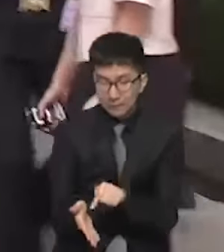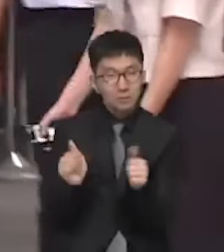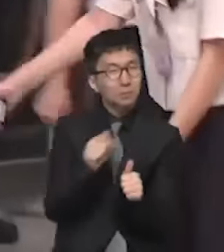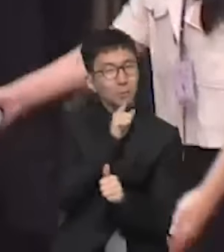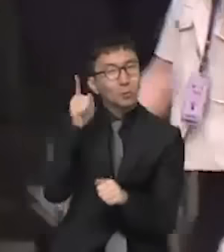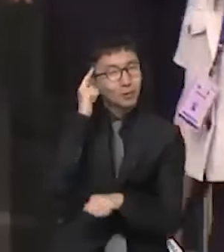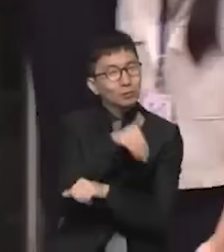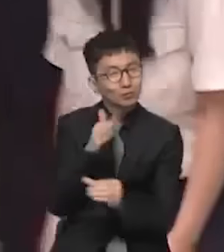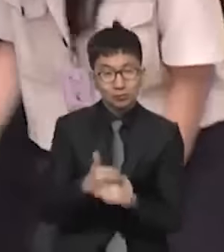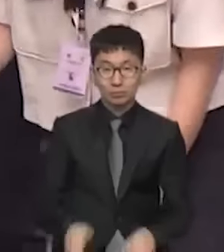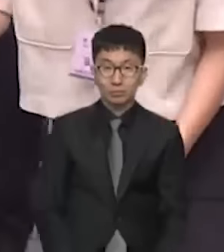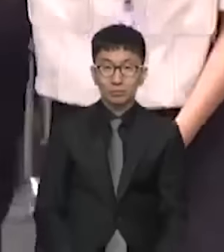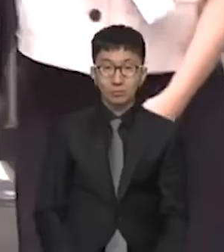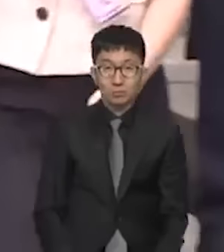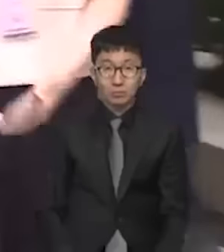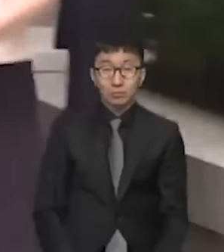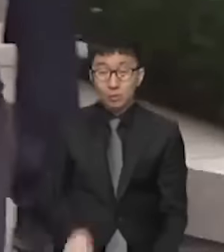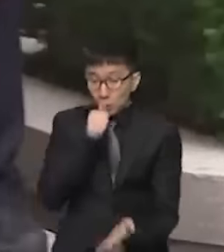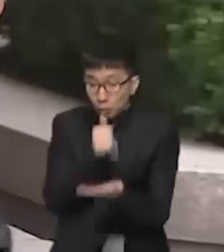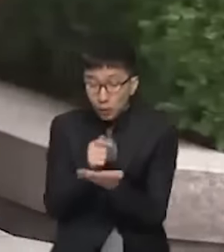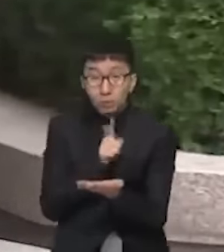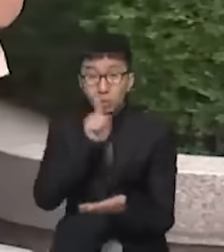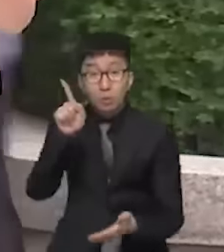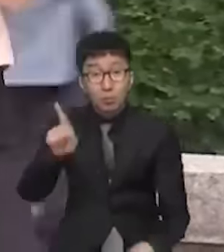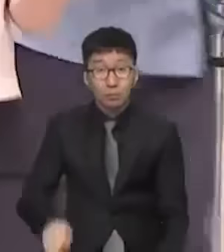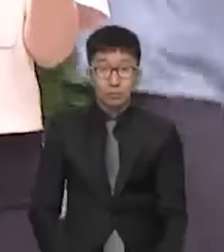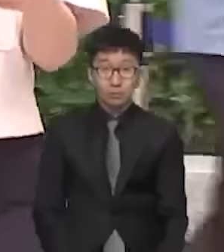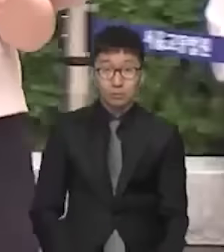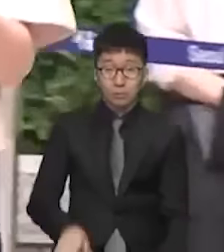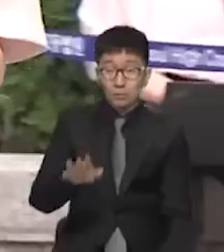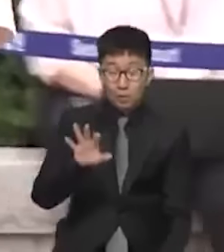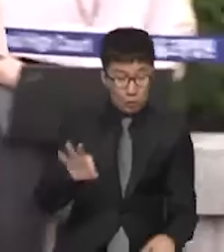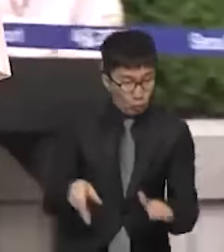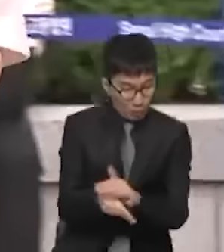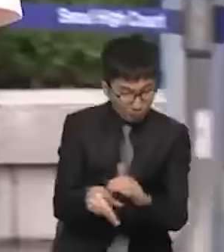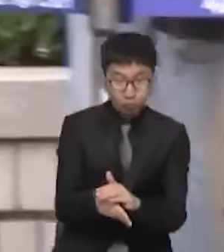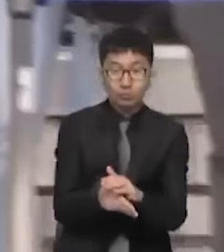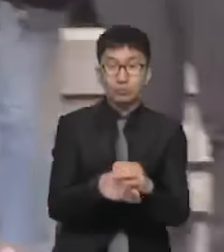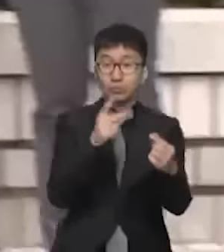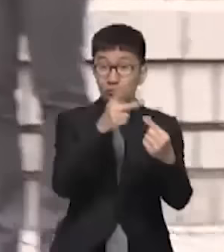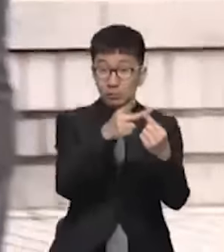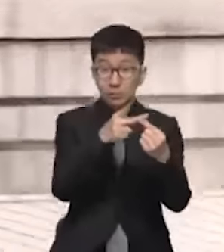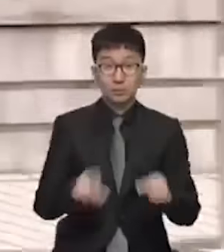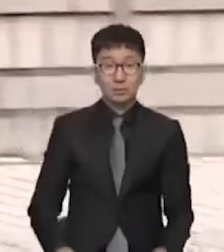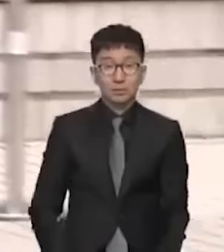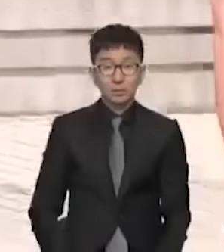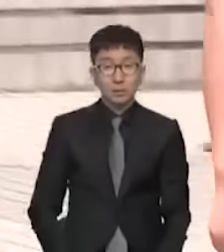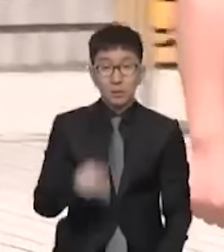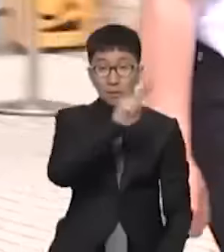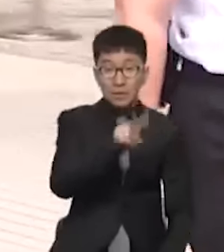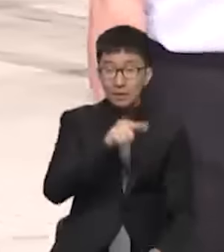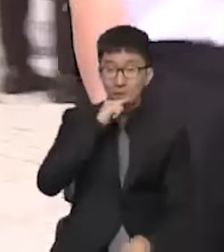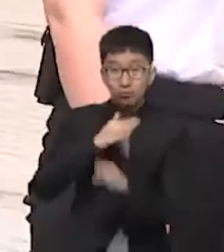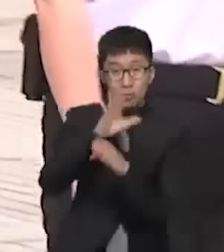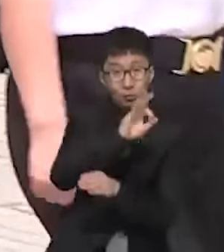뇌물, 외국환 거래법 위반, 남북교류협력법 위반 등 크게 세 가지 죄목이 적용될 걸로